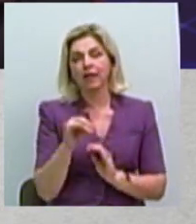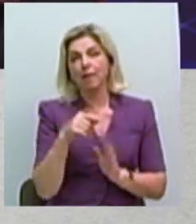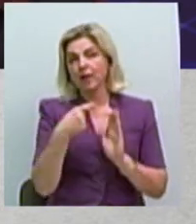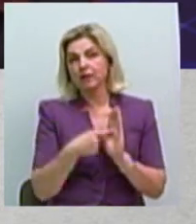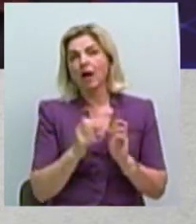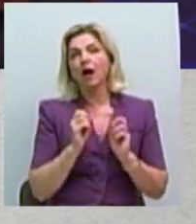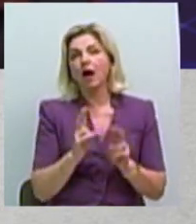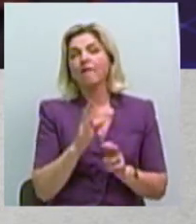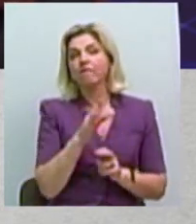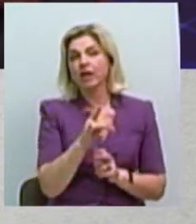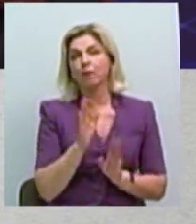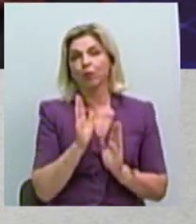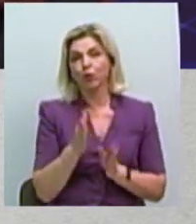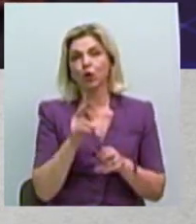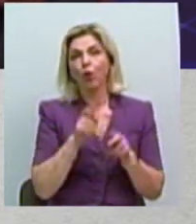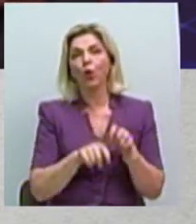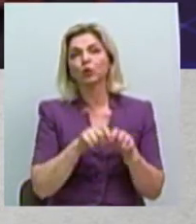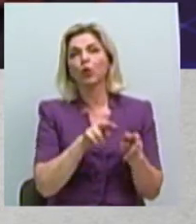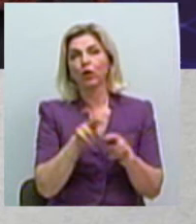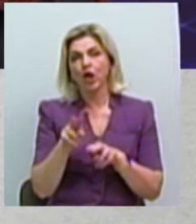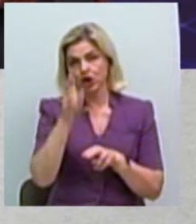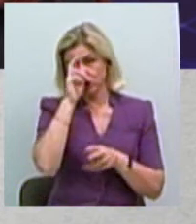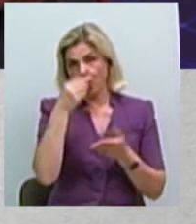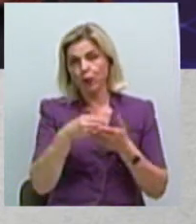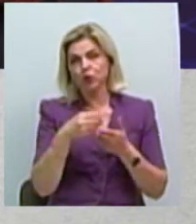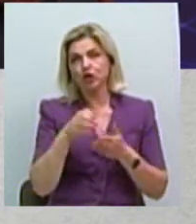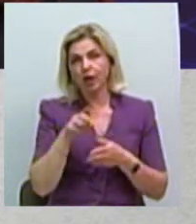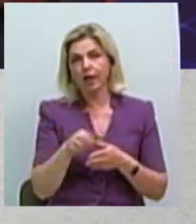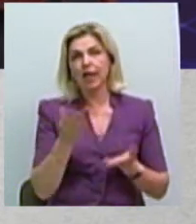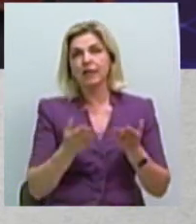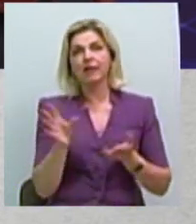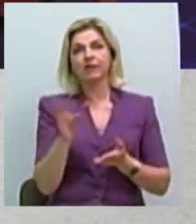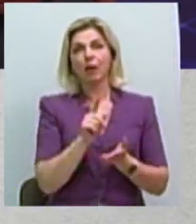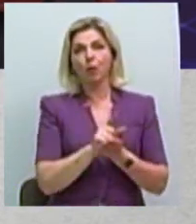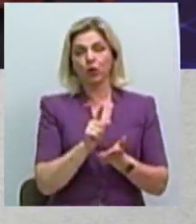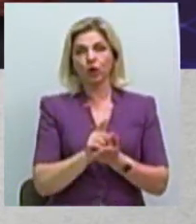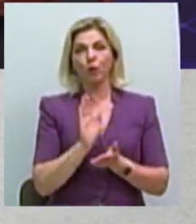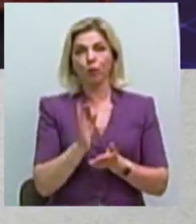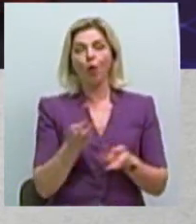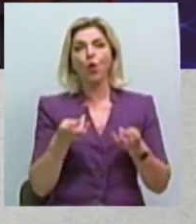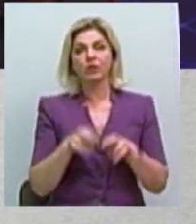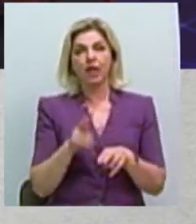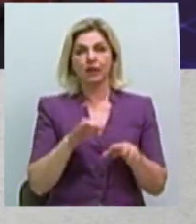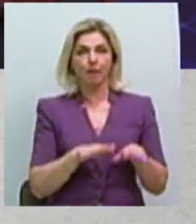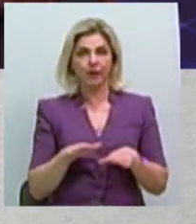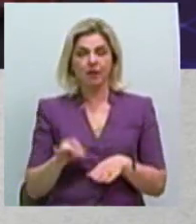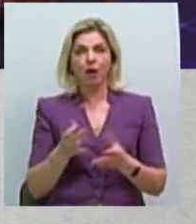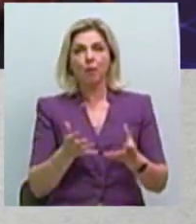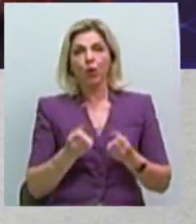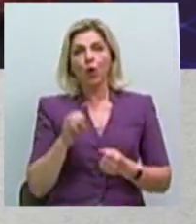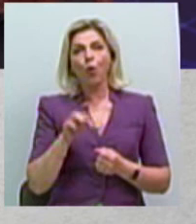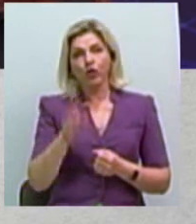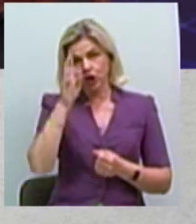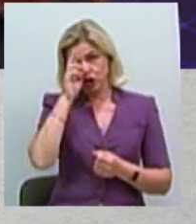яким чином ви будете контролювати державний бюджет, якщо всі податки будуть залишатися на місцях та отримувати від держави